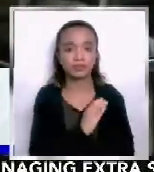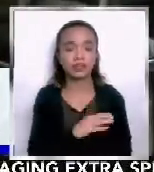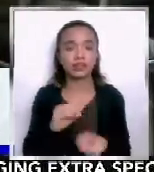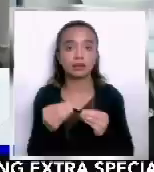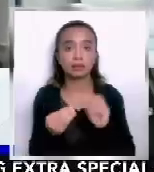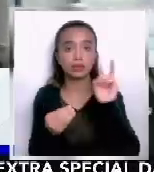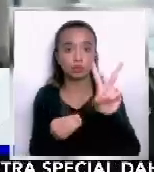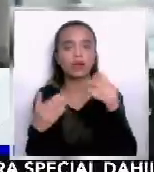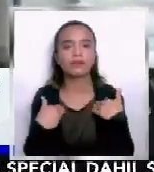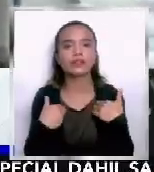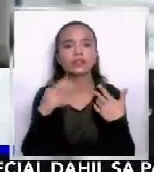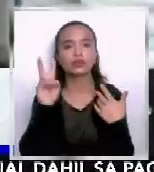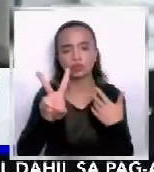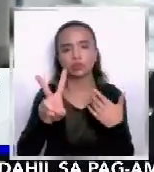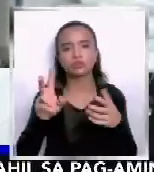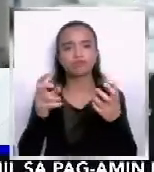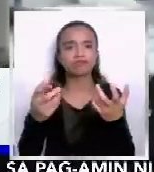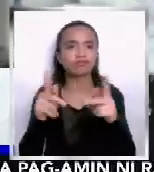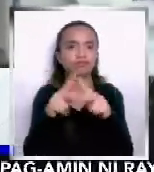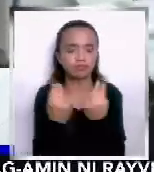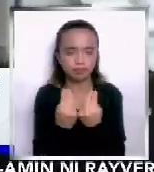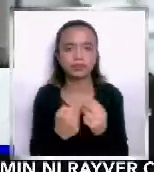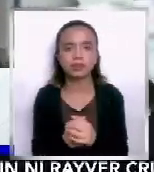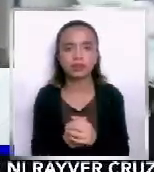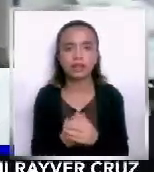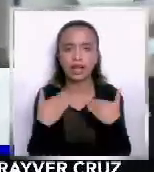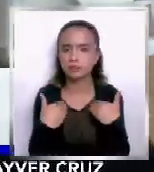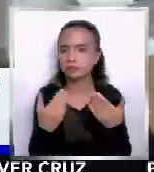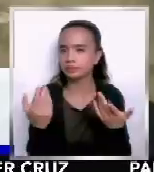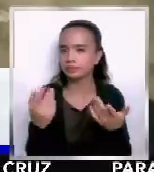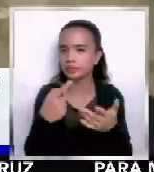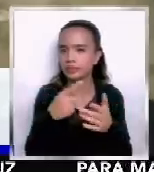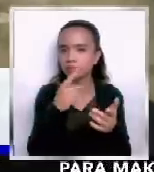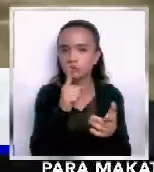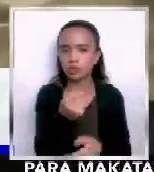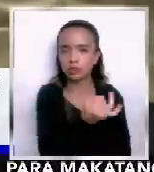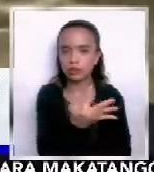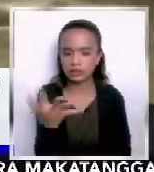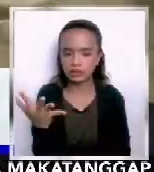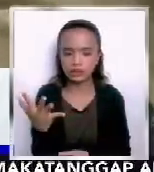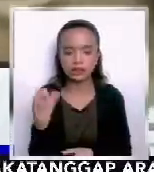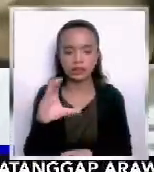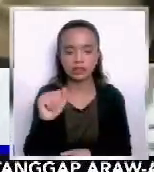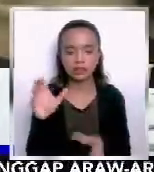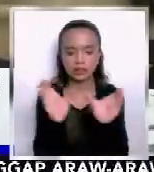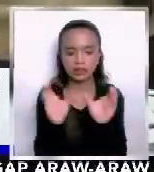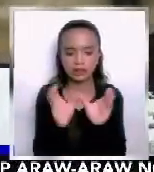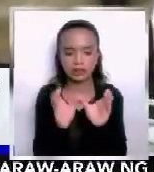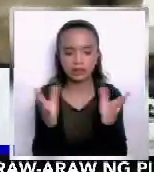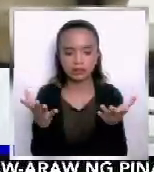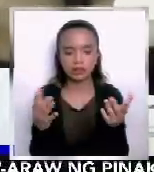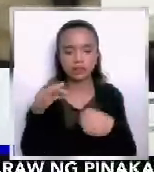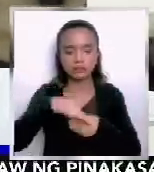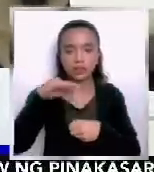ring discrepancy o pagkakaiba sa resulta sa ilang manual certificates of canvass at statements of votes, pero naresolba